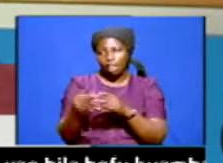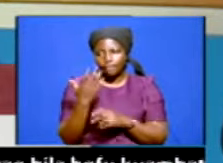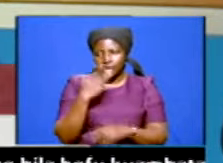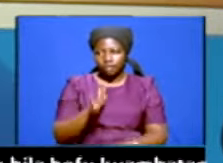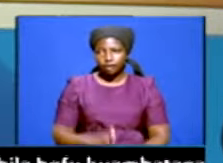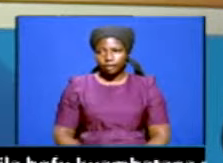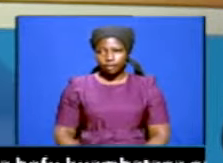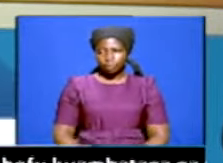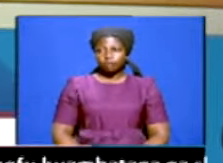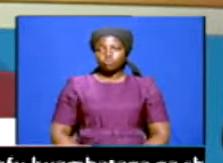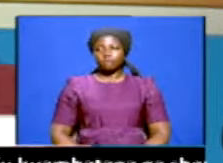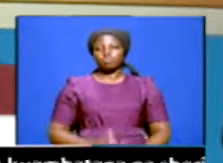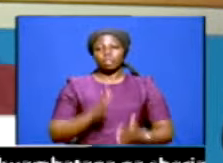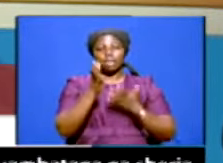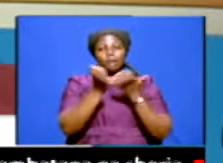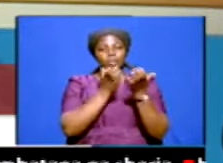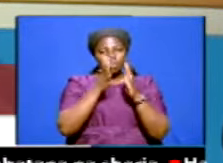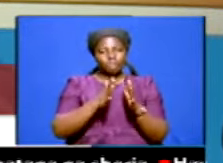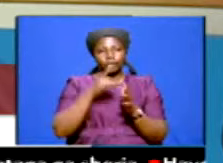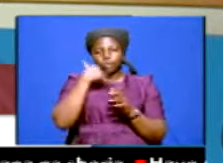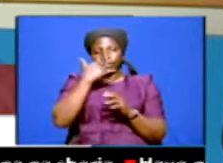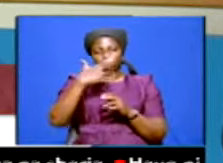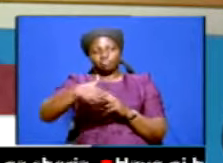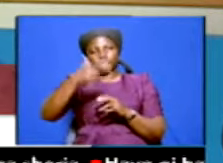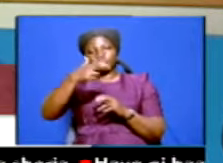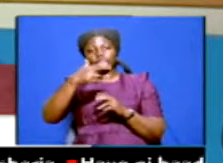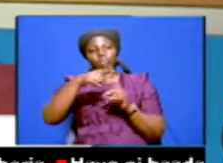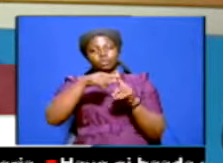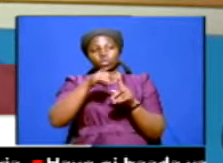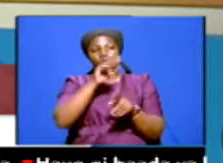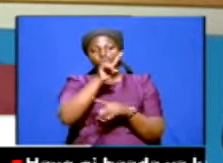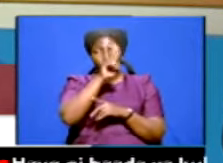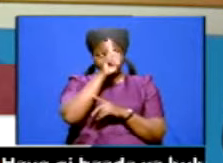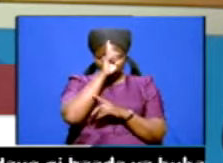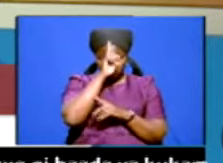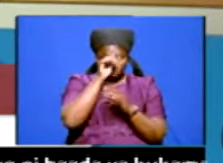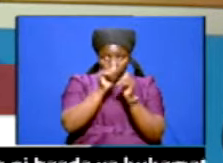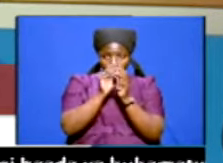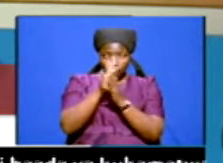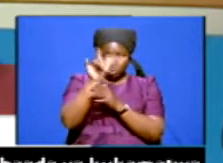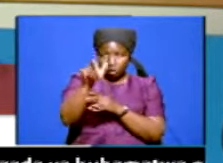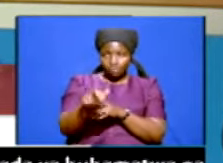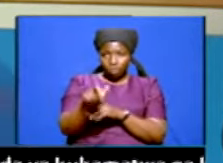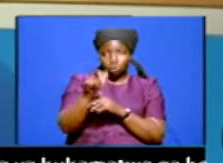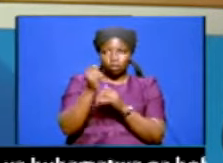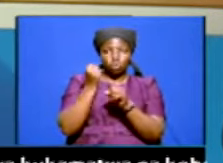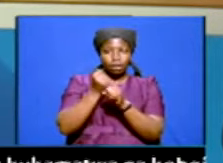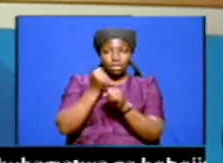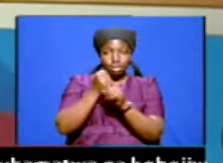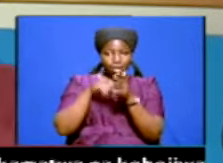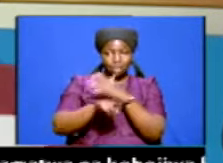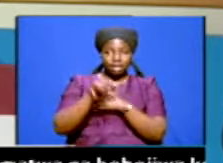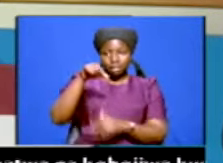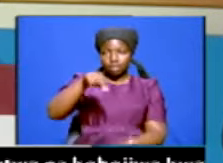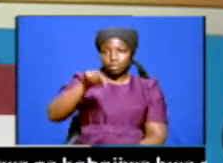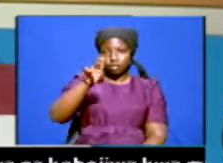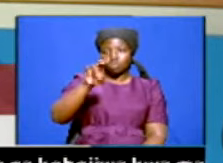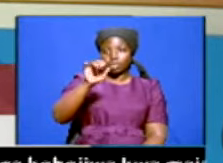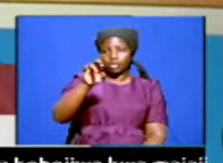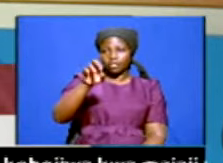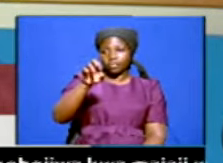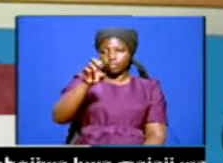Na mfanya biashara aliyopiga risasi maafisa wawili wa polisi na mhudumu mmoja katika mkahawa wa Quivers Lounge jijini Nairobi atasalia